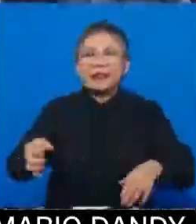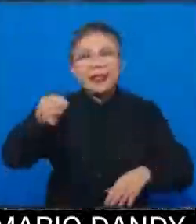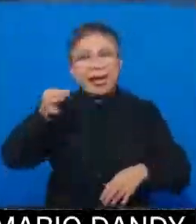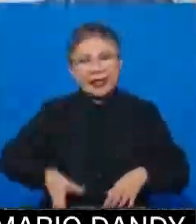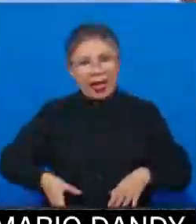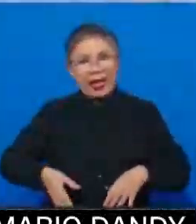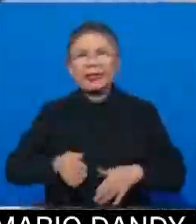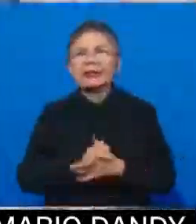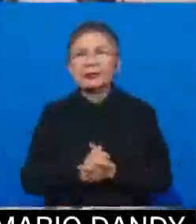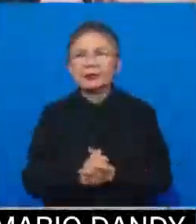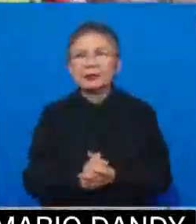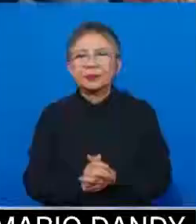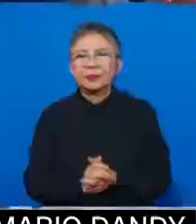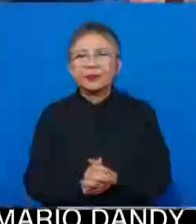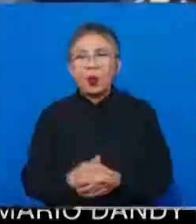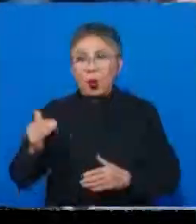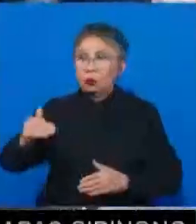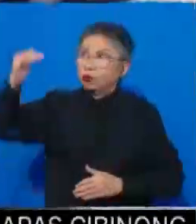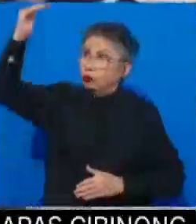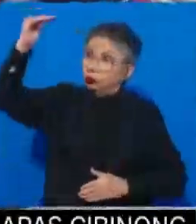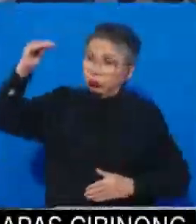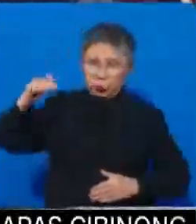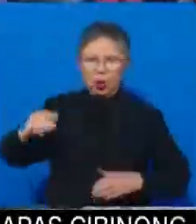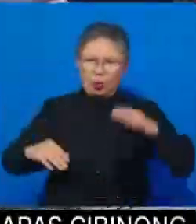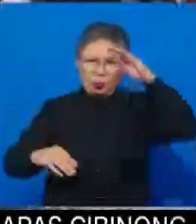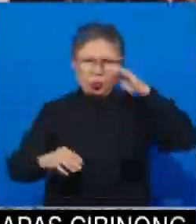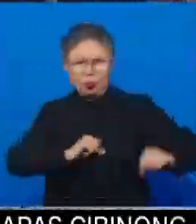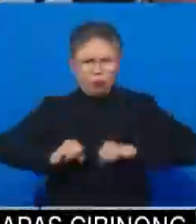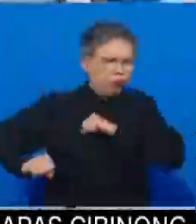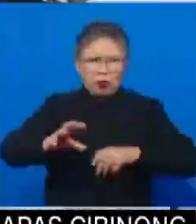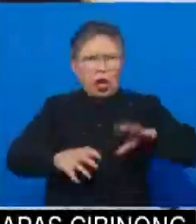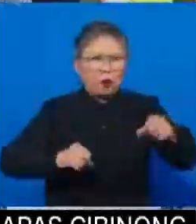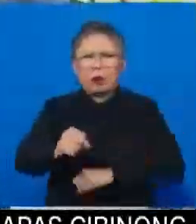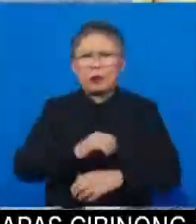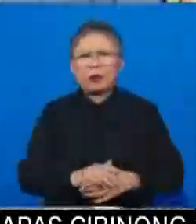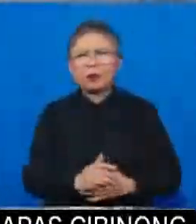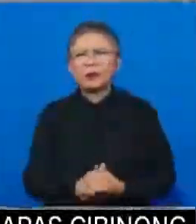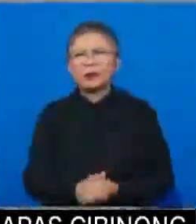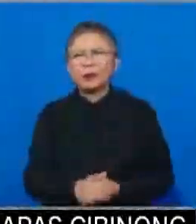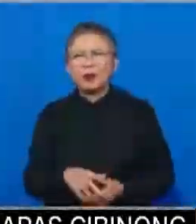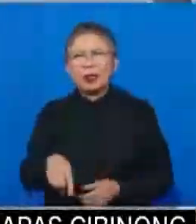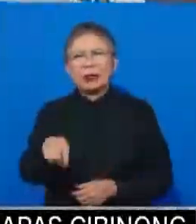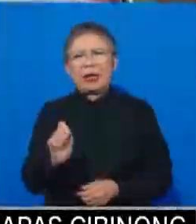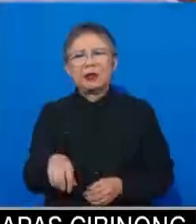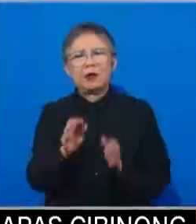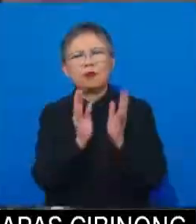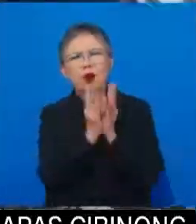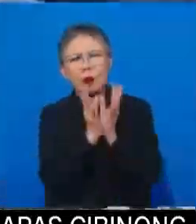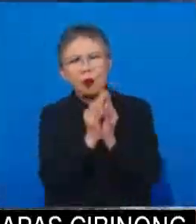siang. Tak hanya orang dewasa, sejumlah remaja saling berdesakan untuk mendapatkan sayur-sayuran dan